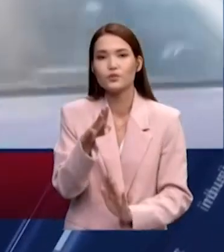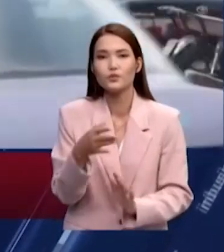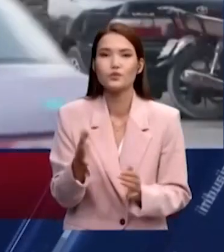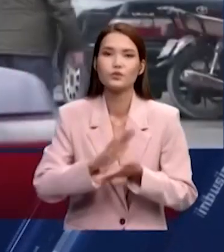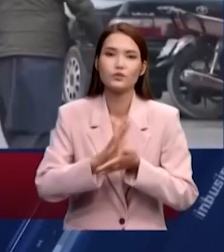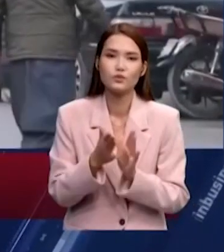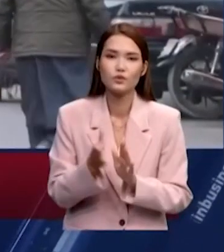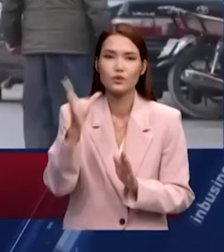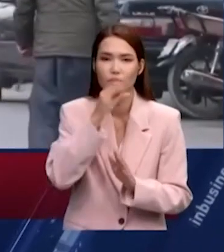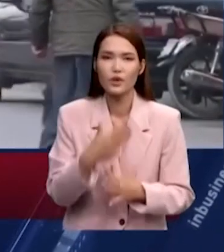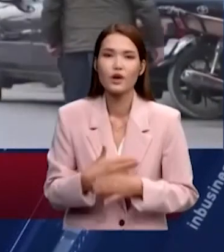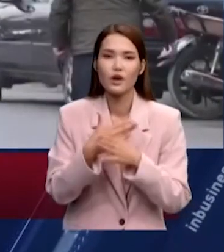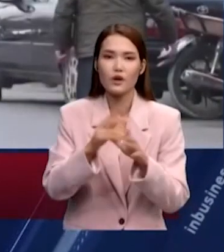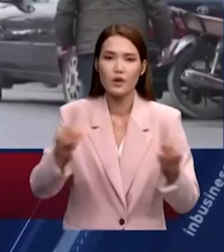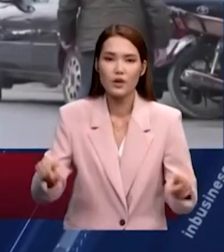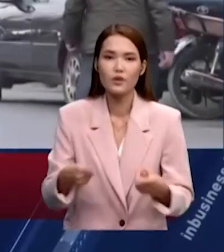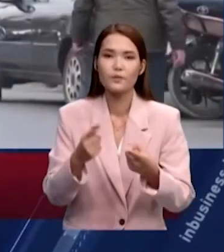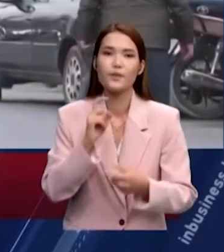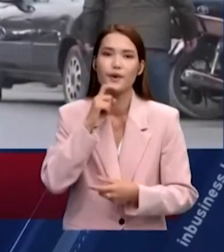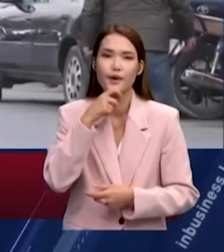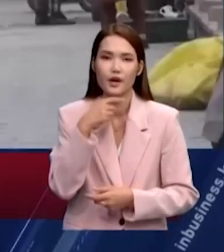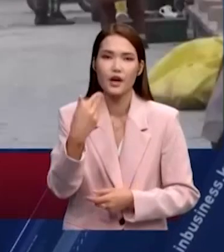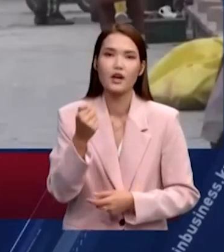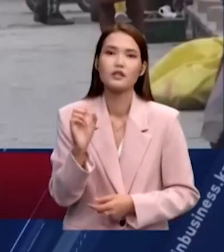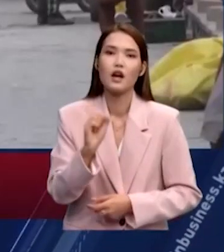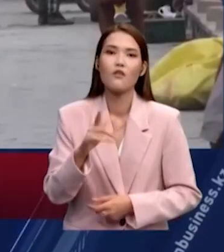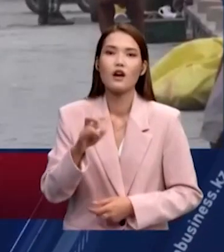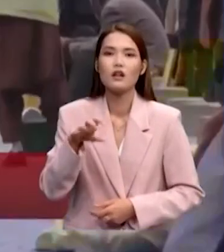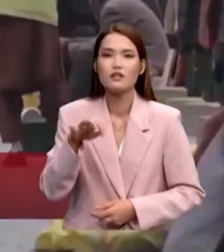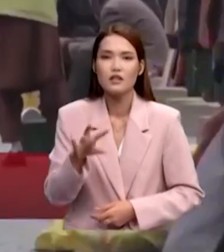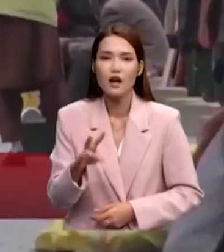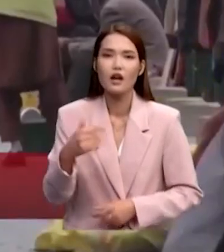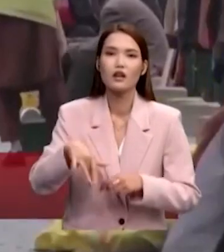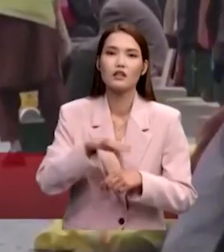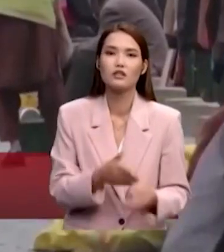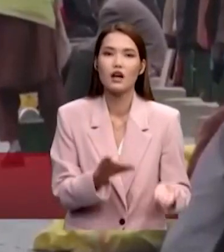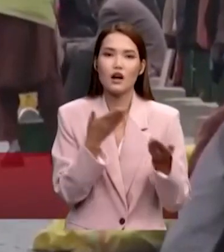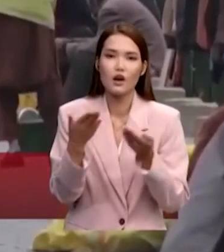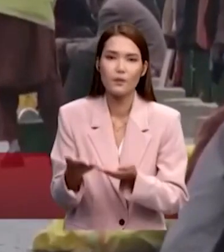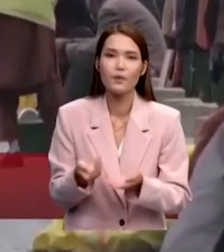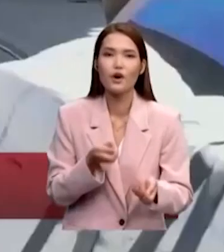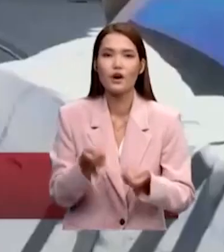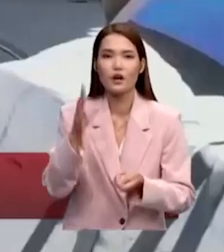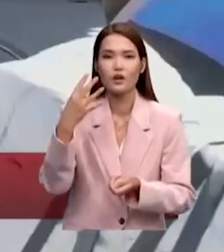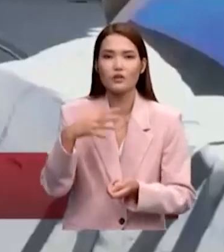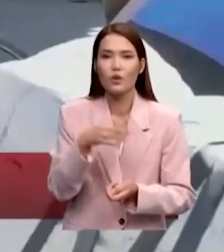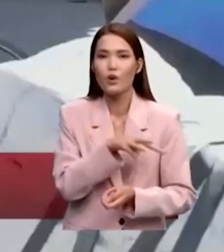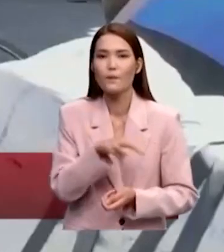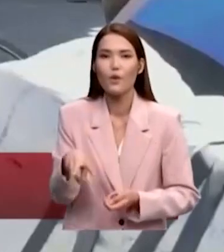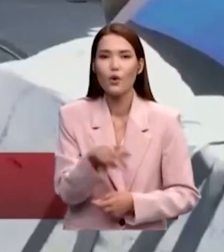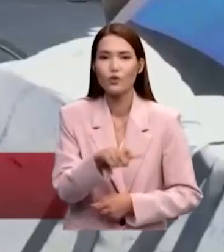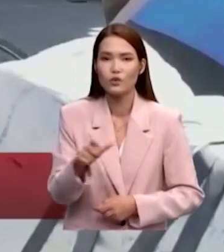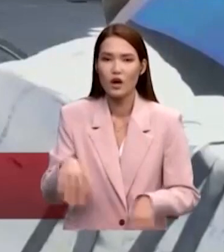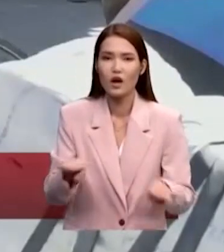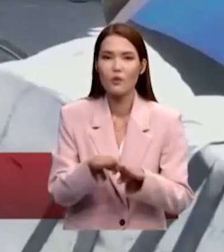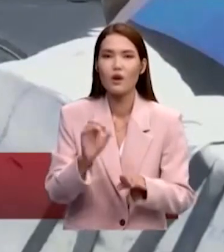лучший способ, чтобы помочь восстановиться экономике Афганистана. Для нас эта страна привлекательна как рынок сбыта с 40-миллионным населением. Вот